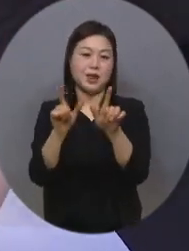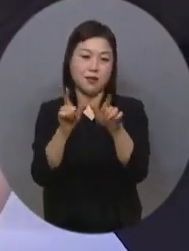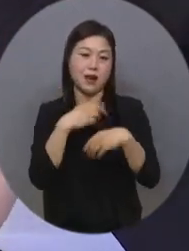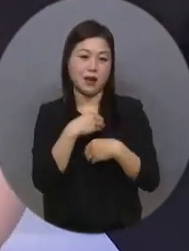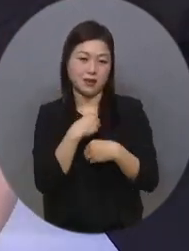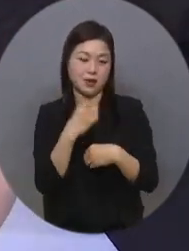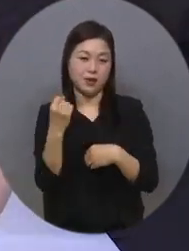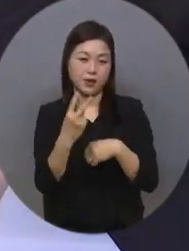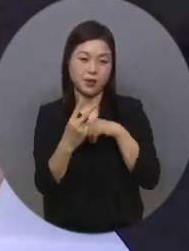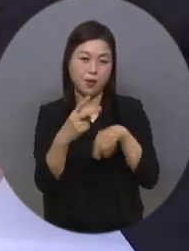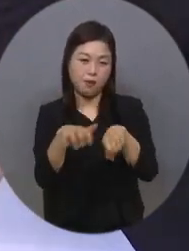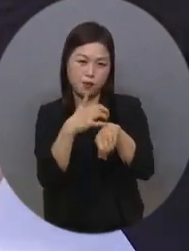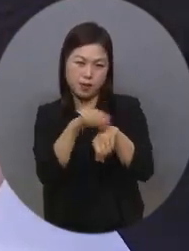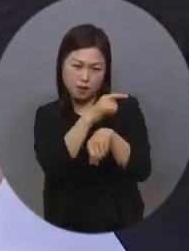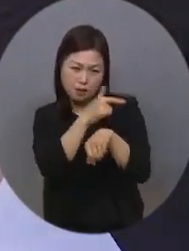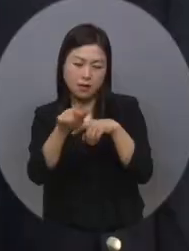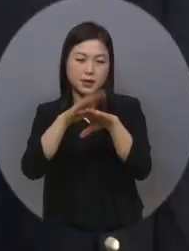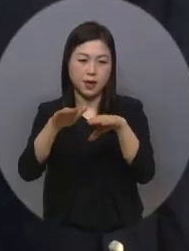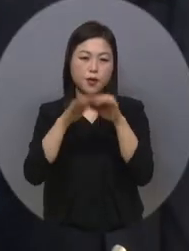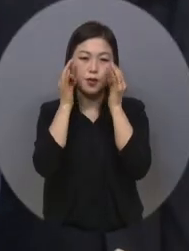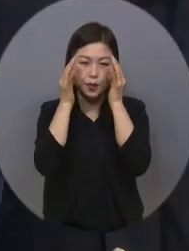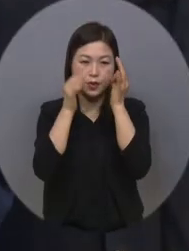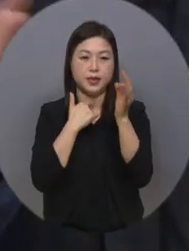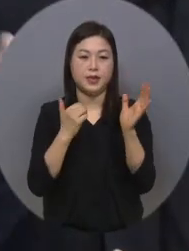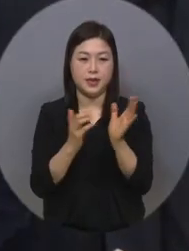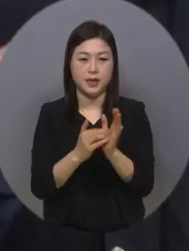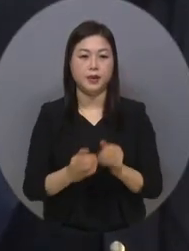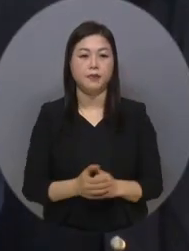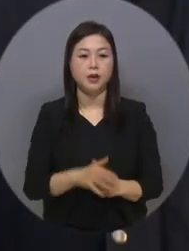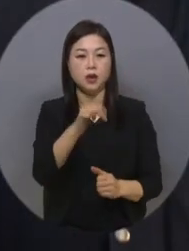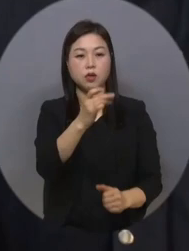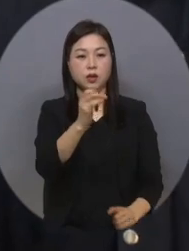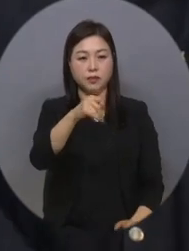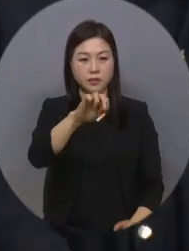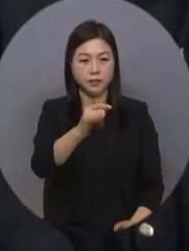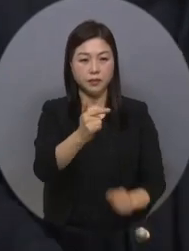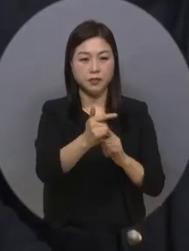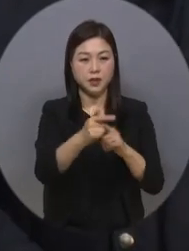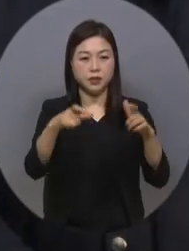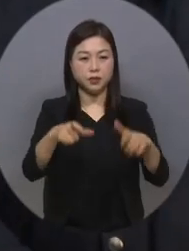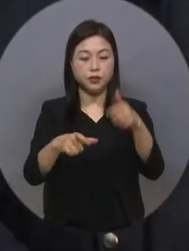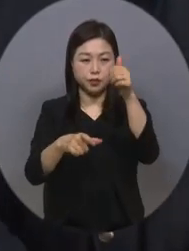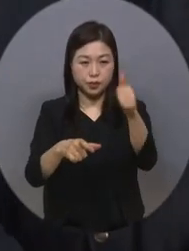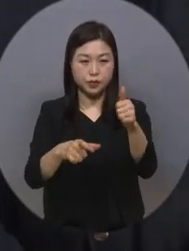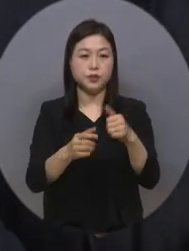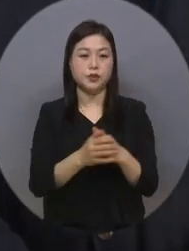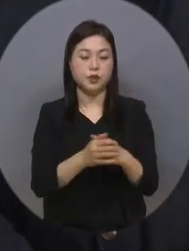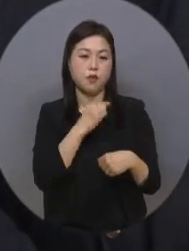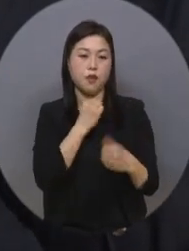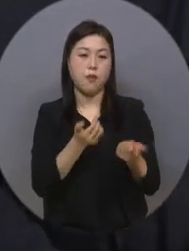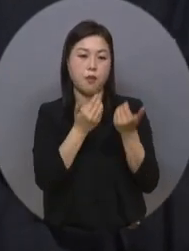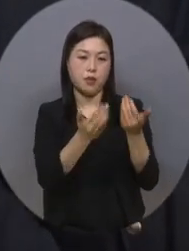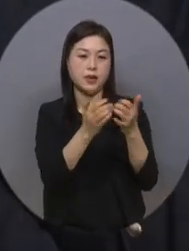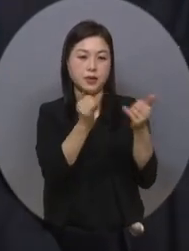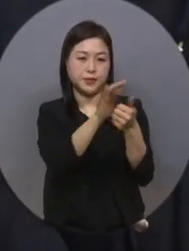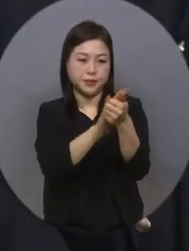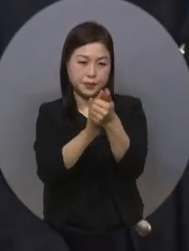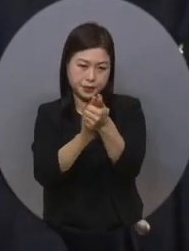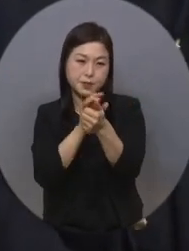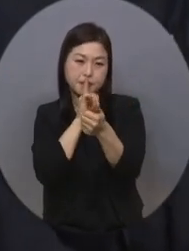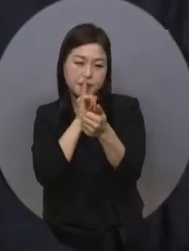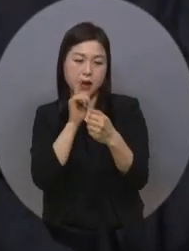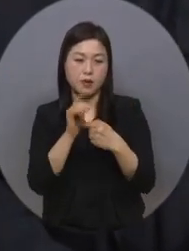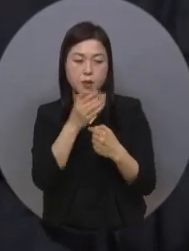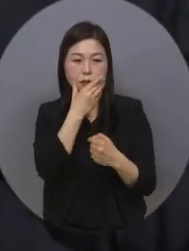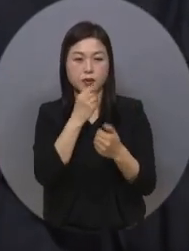위해 구슬땀을 흘렸습니다. 공용민 군수는 봉사 현장을 찾아 자원봉사자를 격려하고 앞으로도 다양한